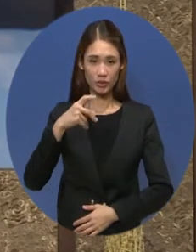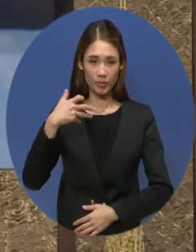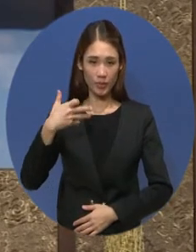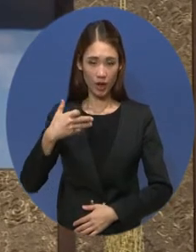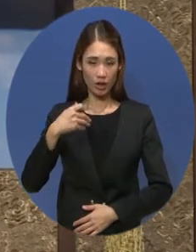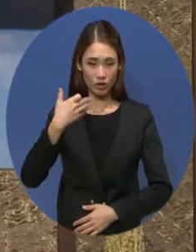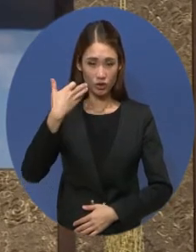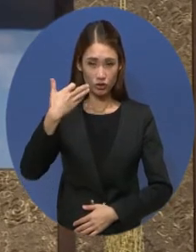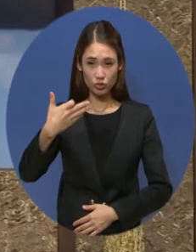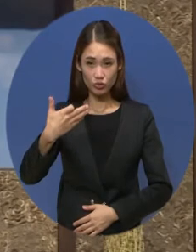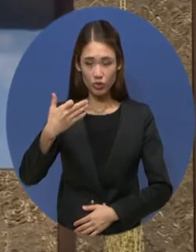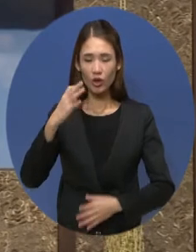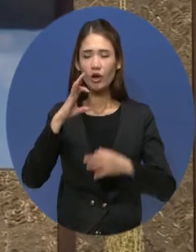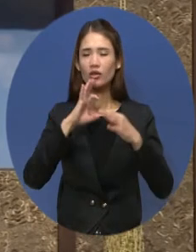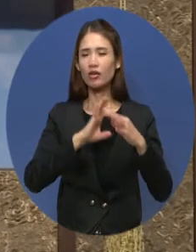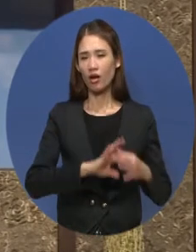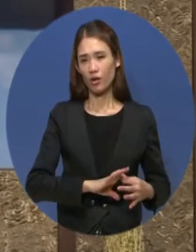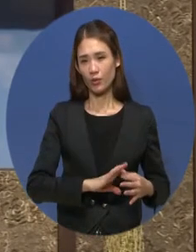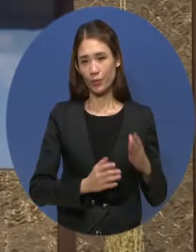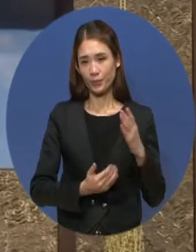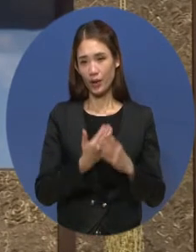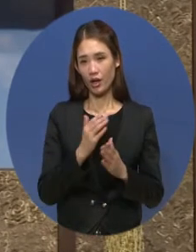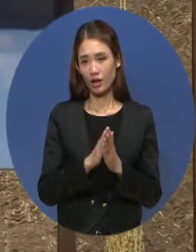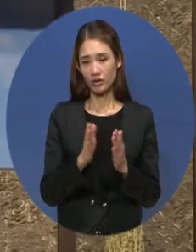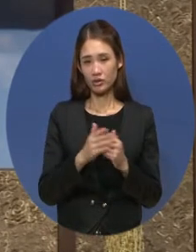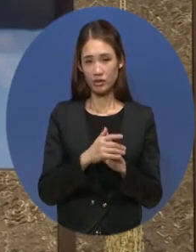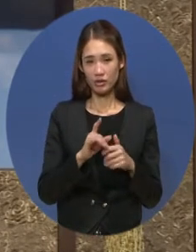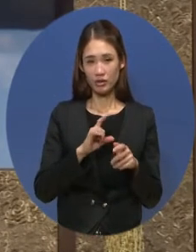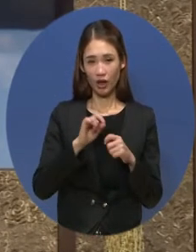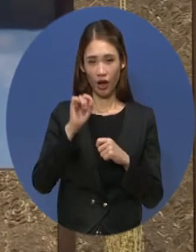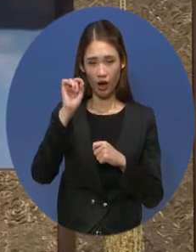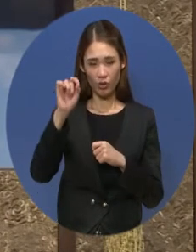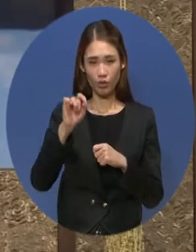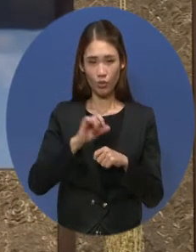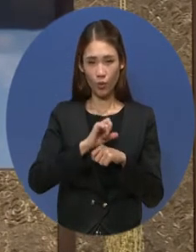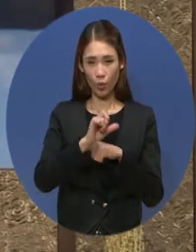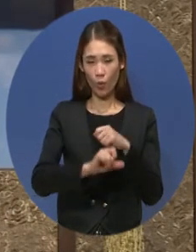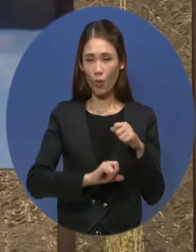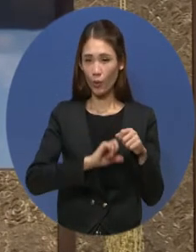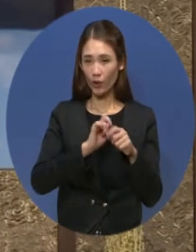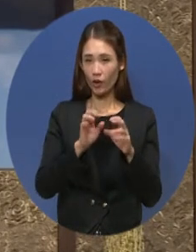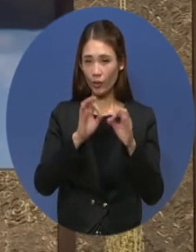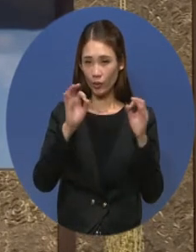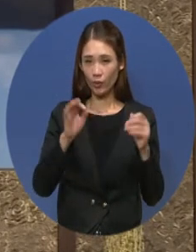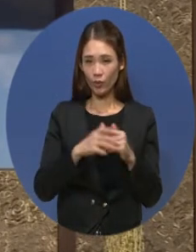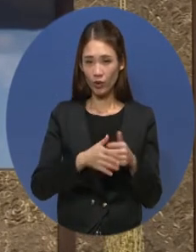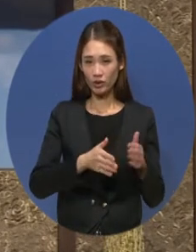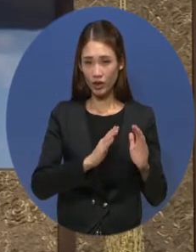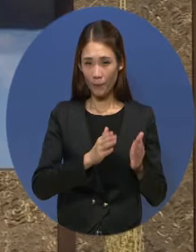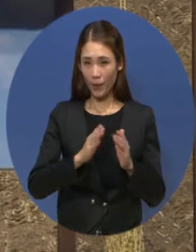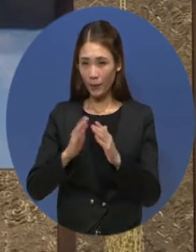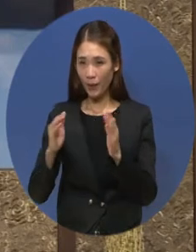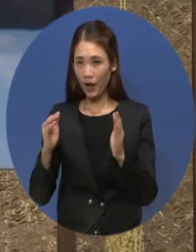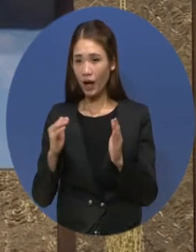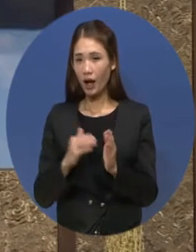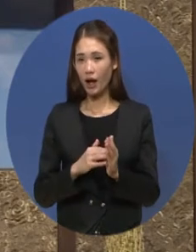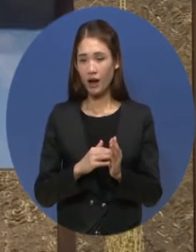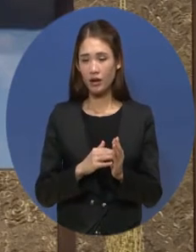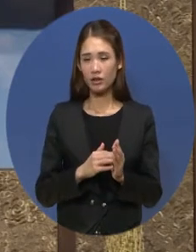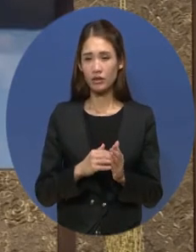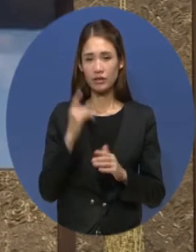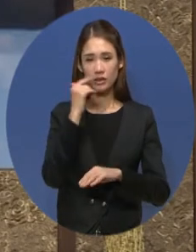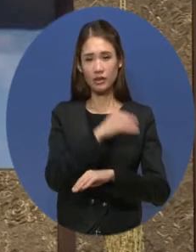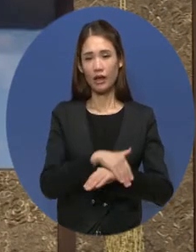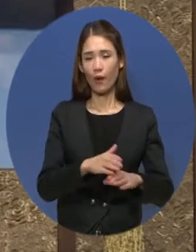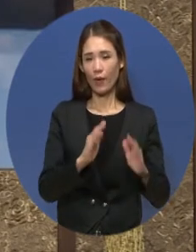계속 의 워 저서 장기적으로 5년간의 계획을 세워서 그림 25개 구의 다 설치한 걸 하자 라고 이제 계획을